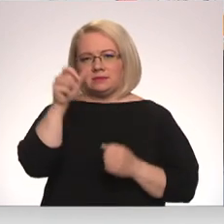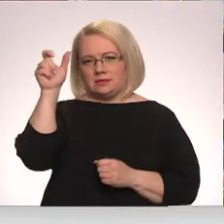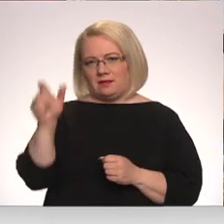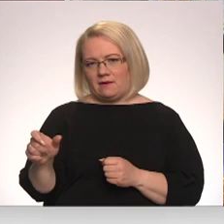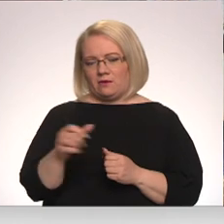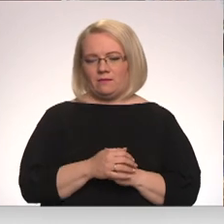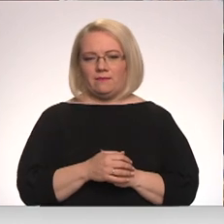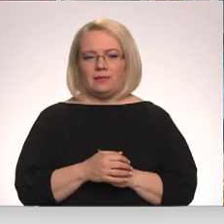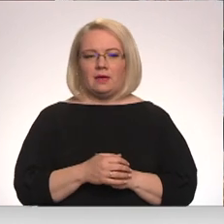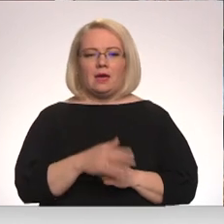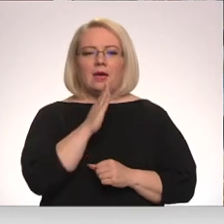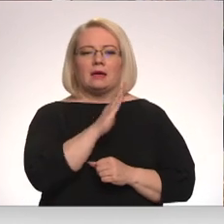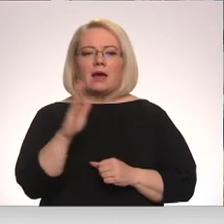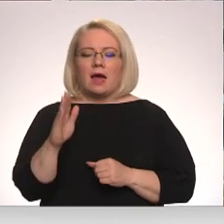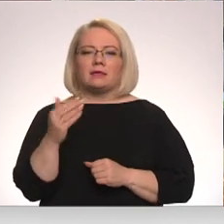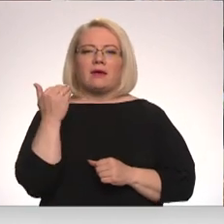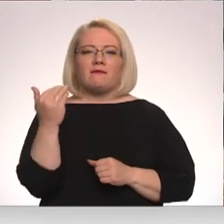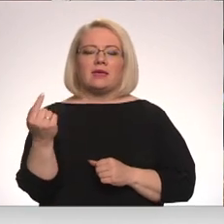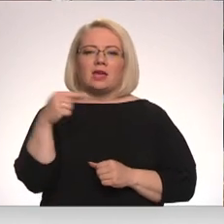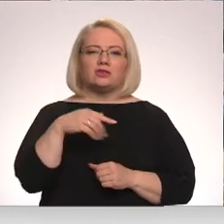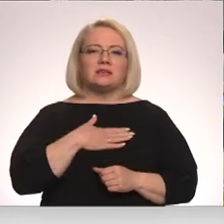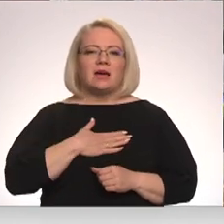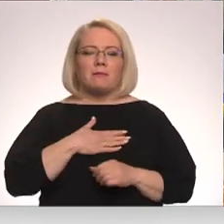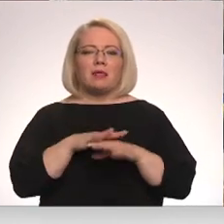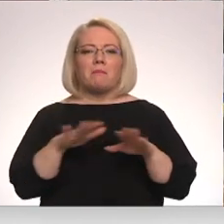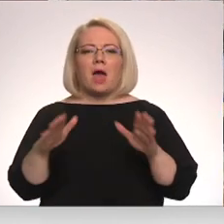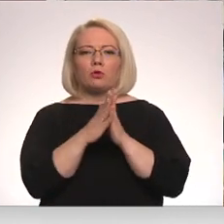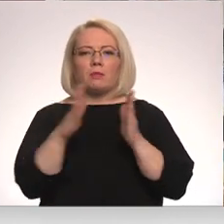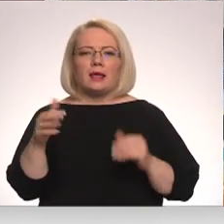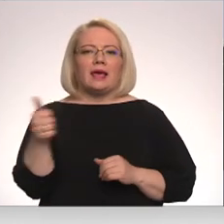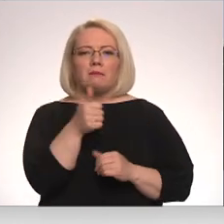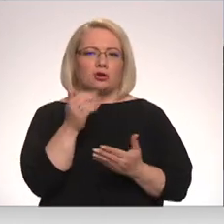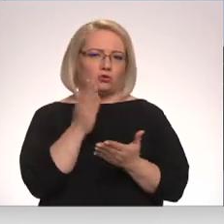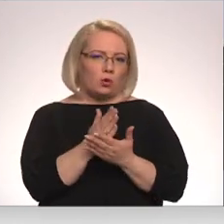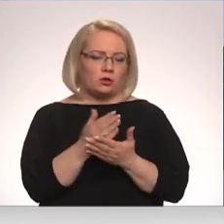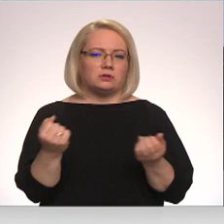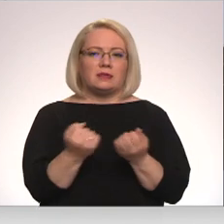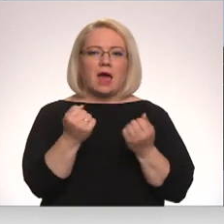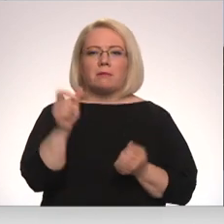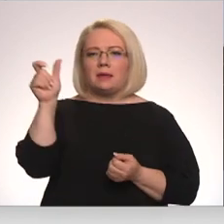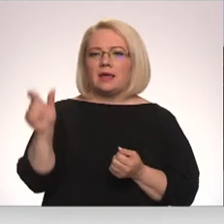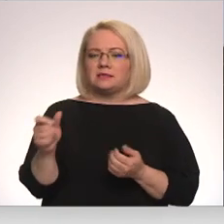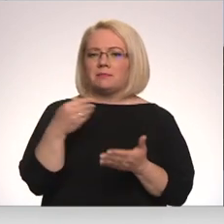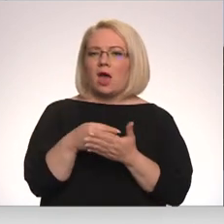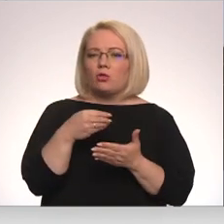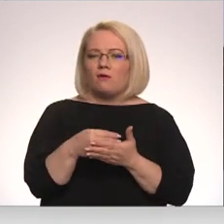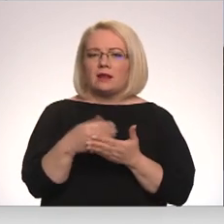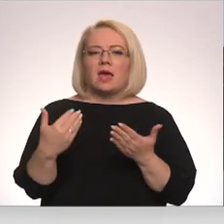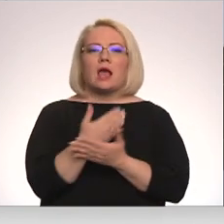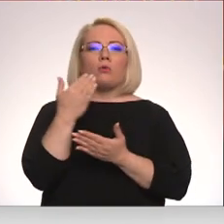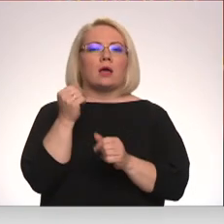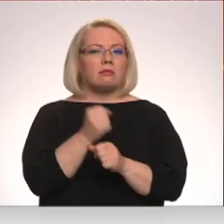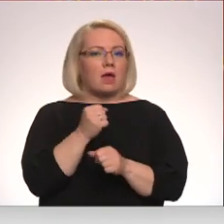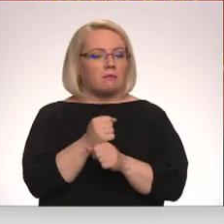cilvēks. Katra Edvarda ierašanās Sabilis bērnu bibliotēkā ir īpašs notikums. Darbiniecēm ne tikai jānovērtē jaunākais darbs,